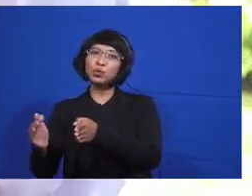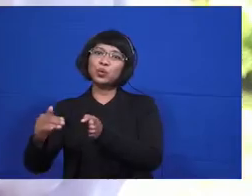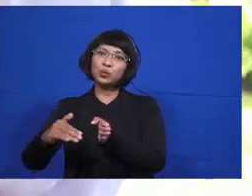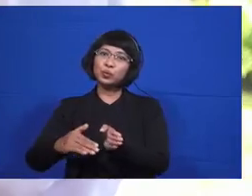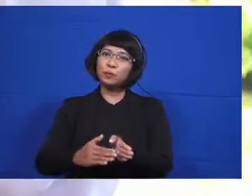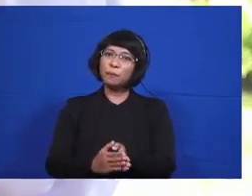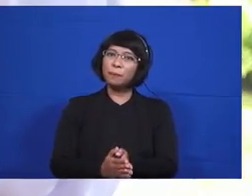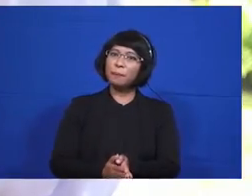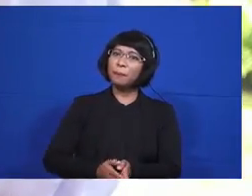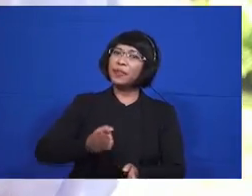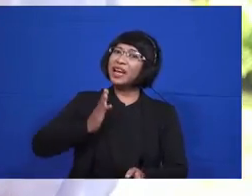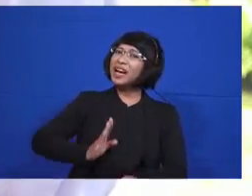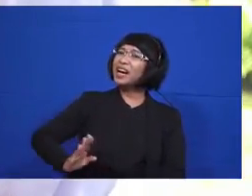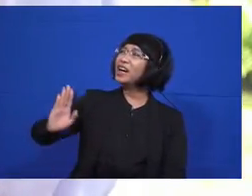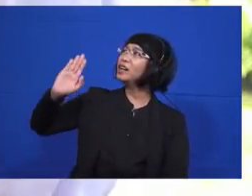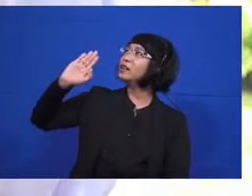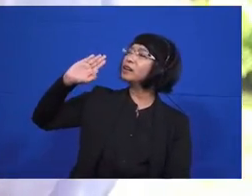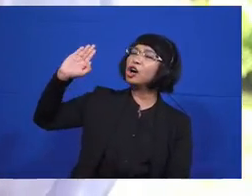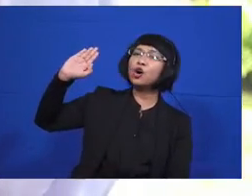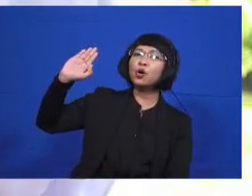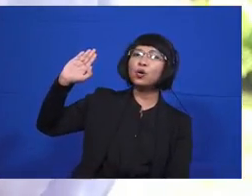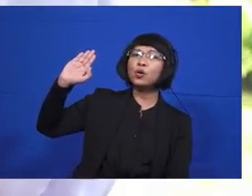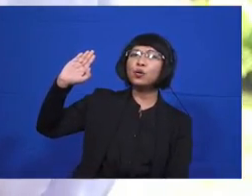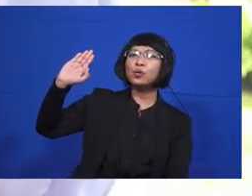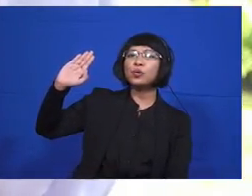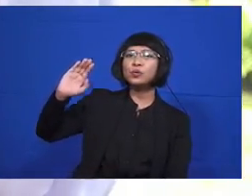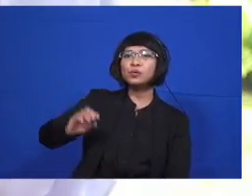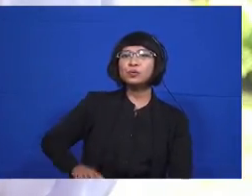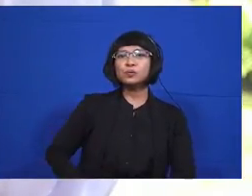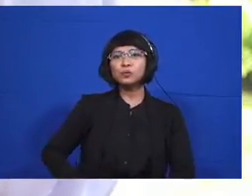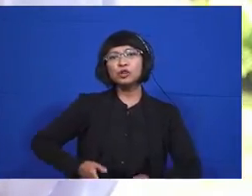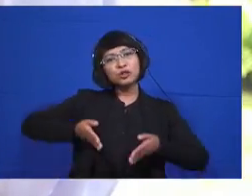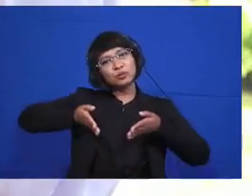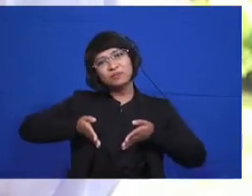Engkau tak pernah lelah menuntunku,